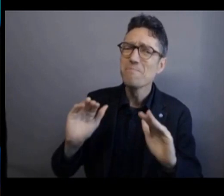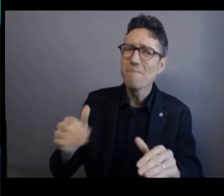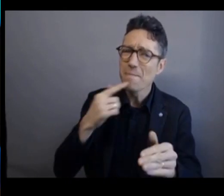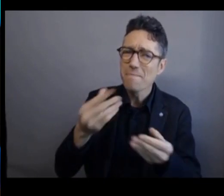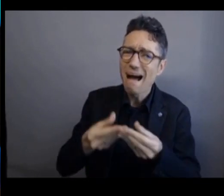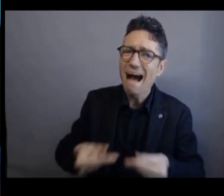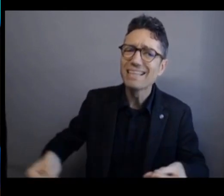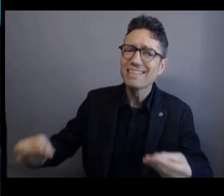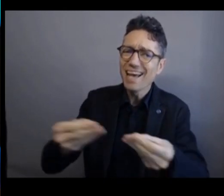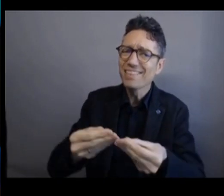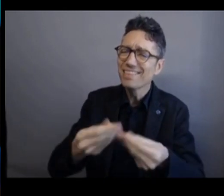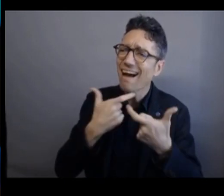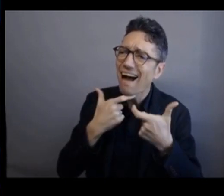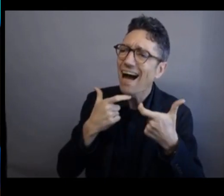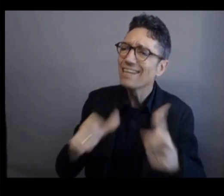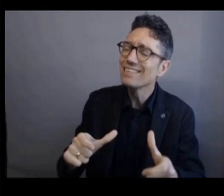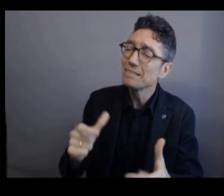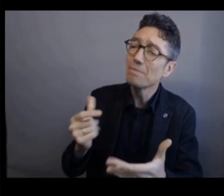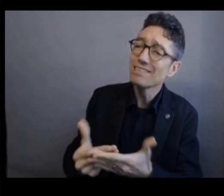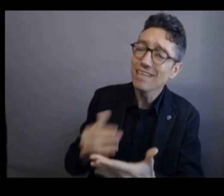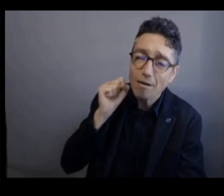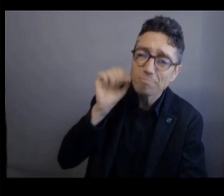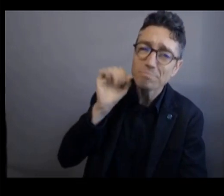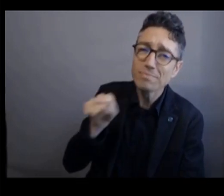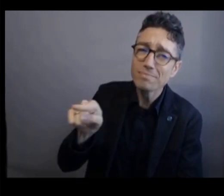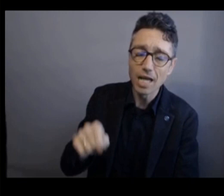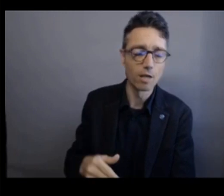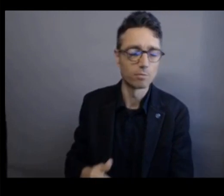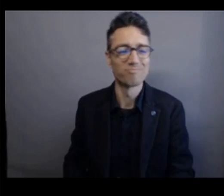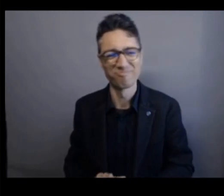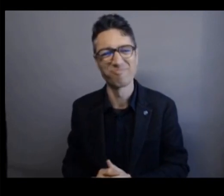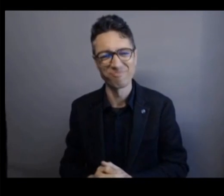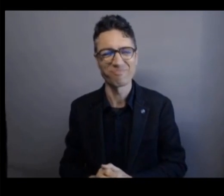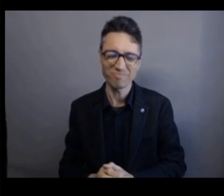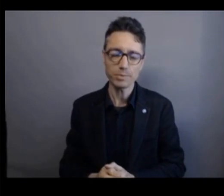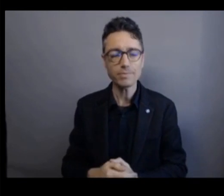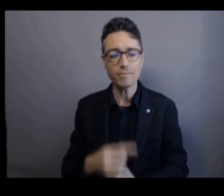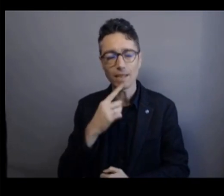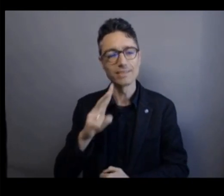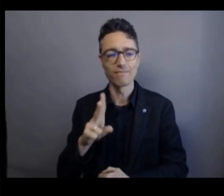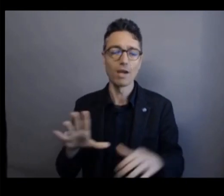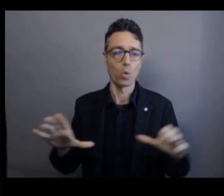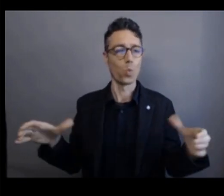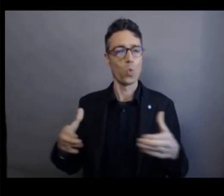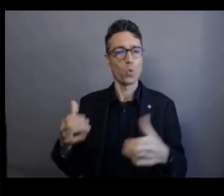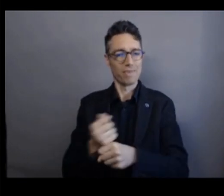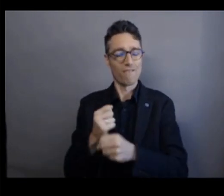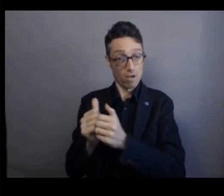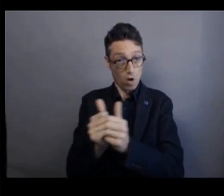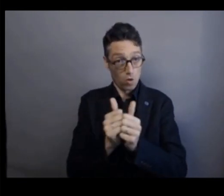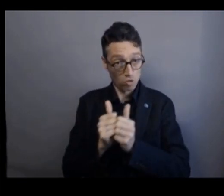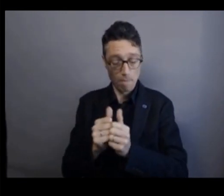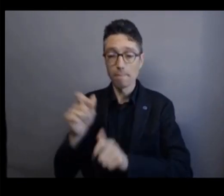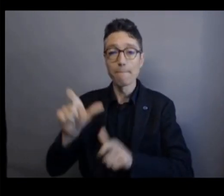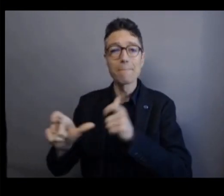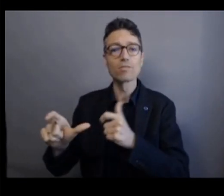peu plus? Oui. Alors, dans ce groupe de travail, on faisait intervenir différents acteurs sur le handicap. Et là, je pense à un acteur qui